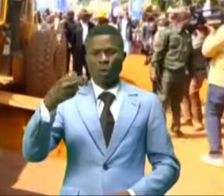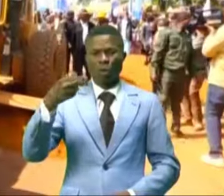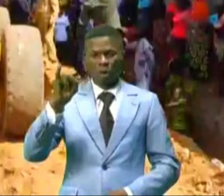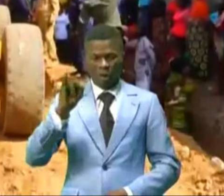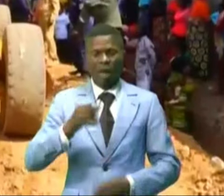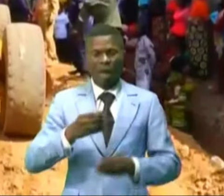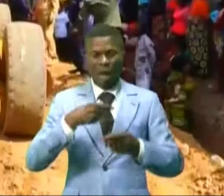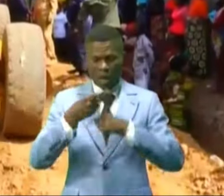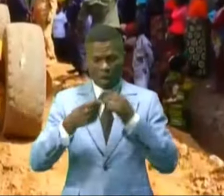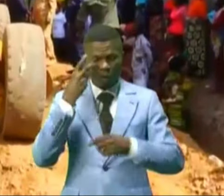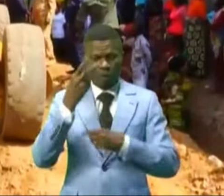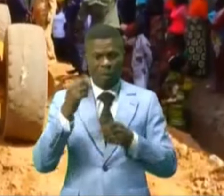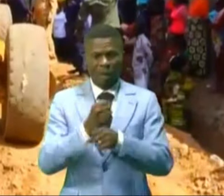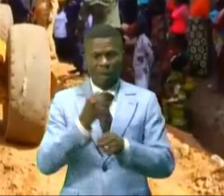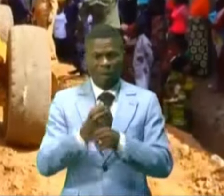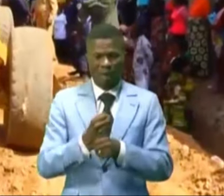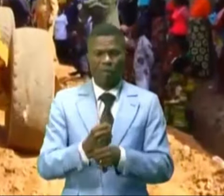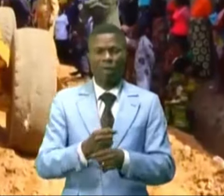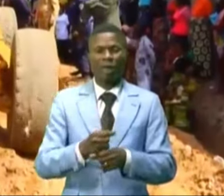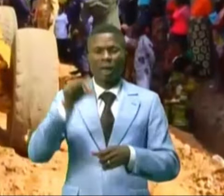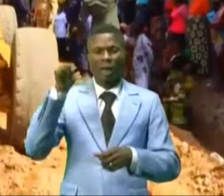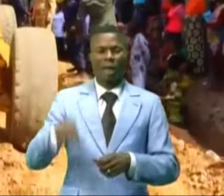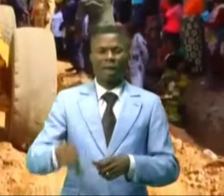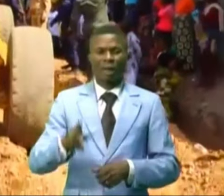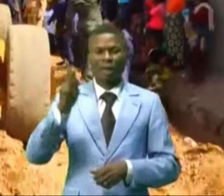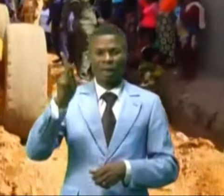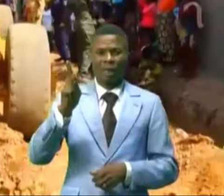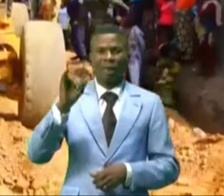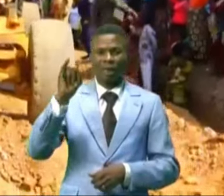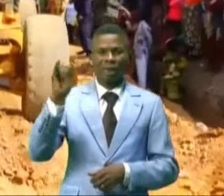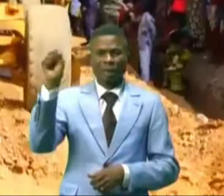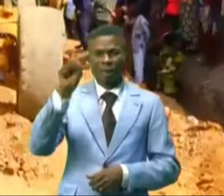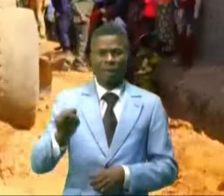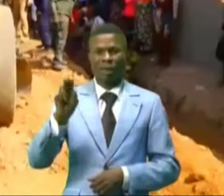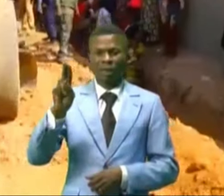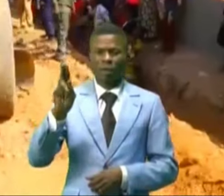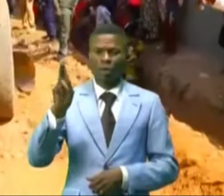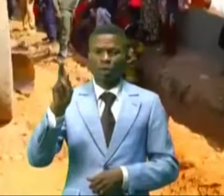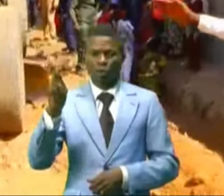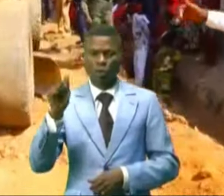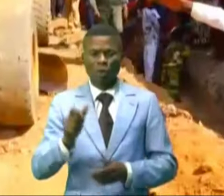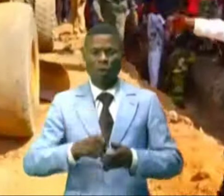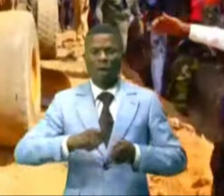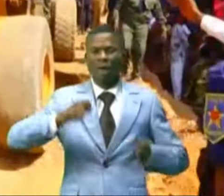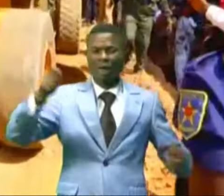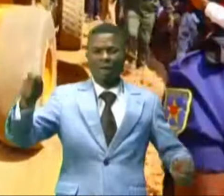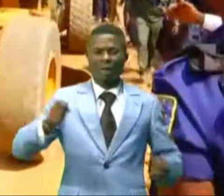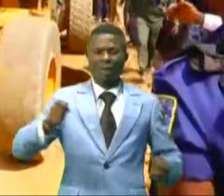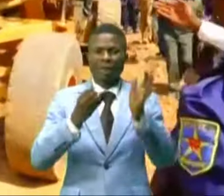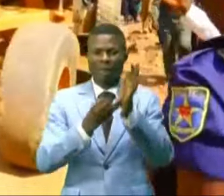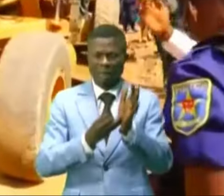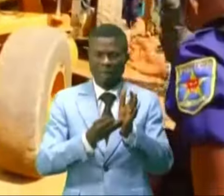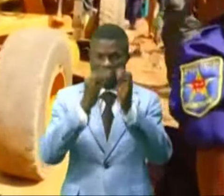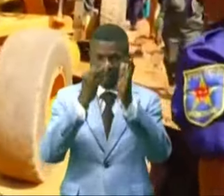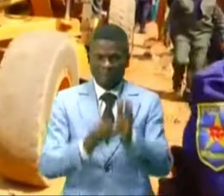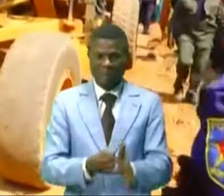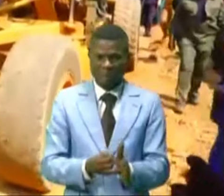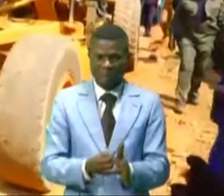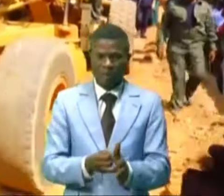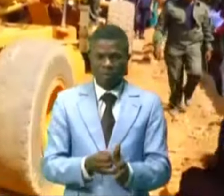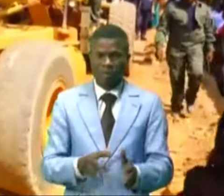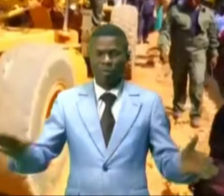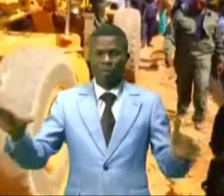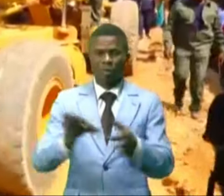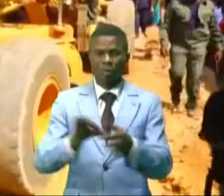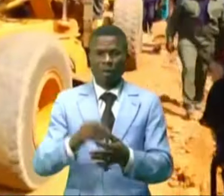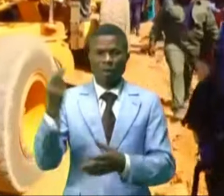travaux de l'avenue Lufuma au quartier Kisunka. Ces tronçons, long des 2 km 700, fait jonction avec l'avenue du 24